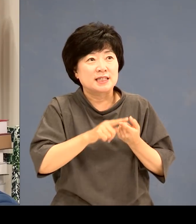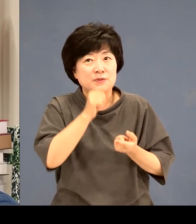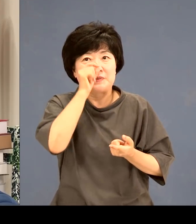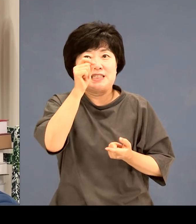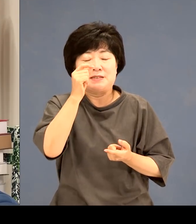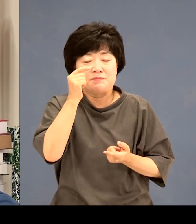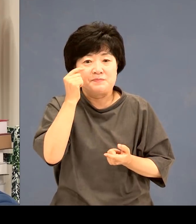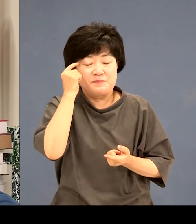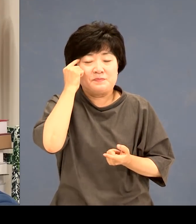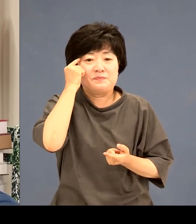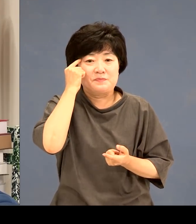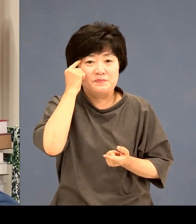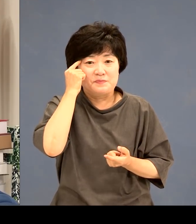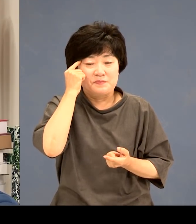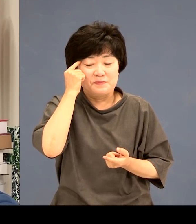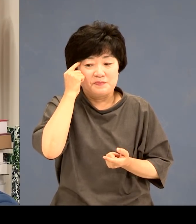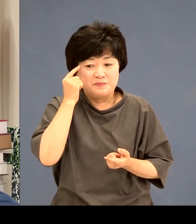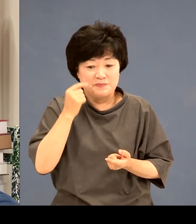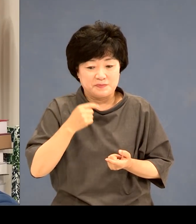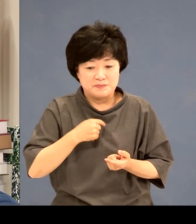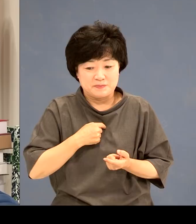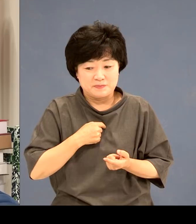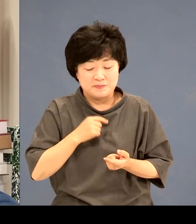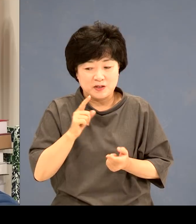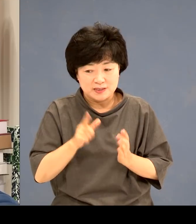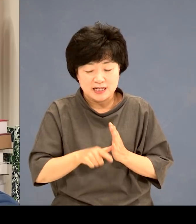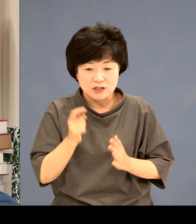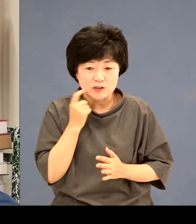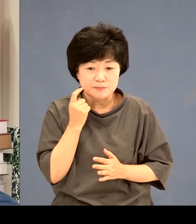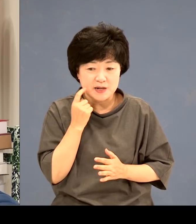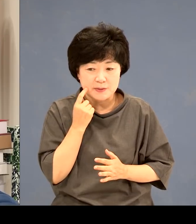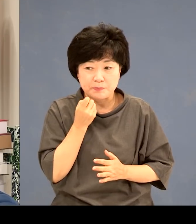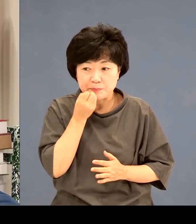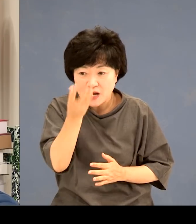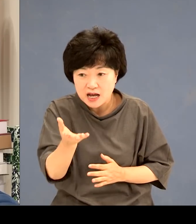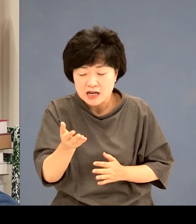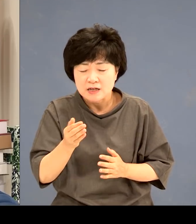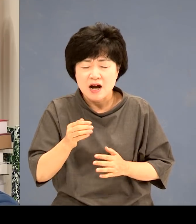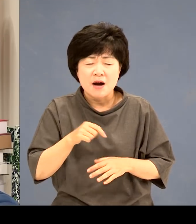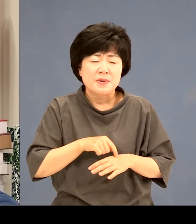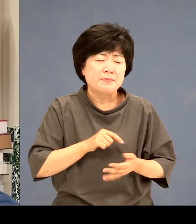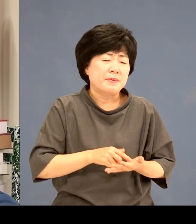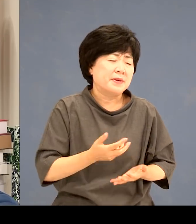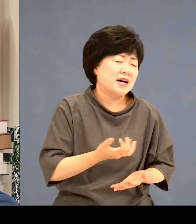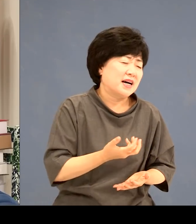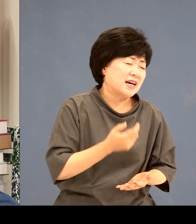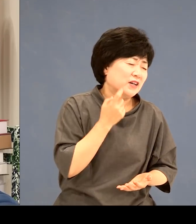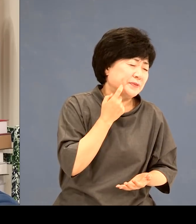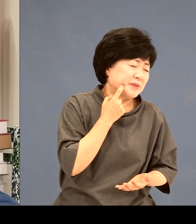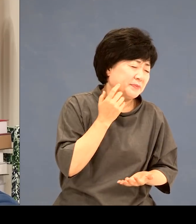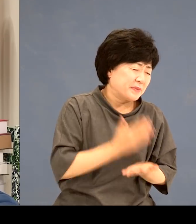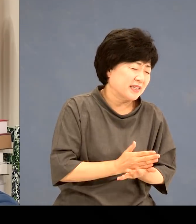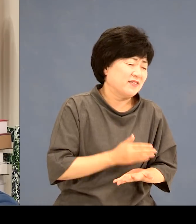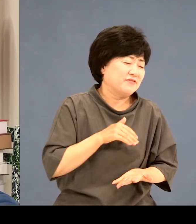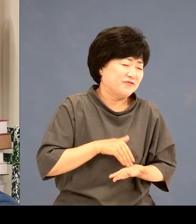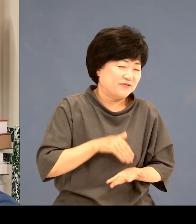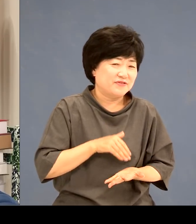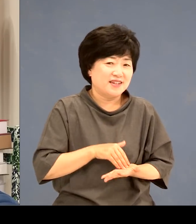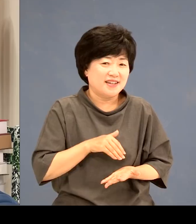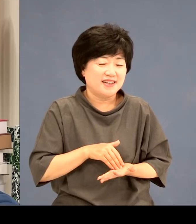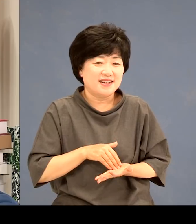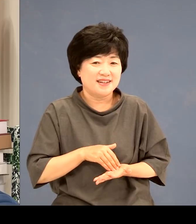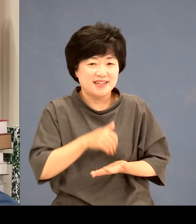죄에 대해서 이렇게 많이 민감하잖아요. 그러니까 한번 나도 모르게 이제 거짓말을 했을 경우에는 네. 그것 때문에 막 마음이 너무 아파서 막